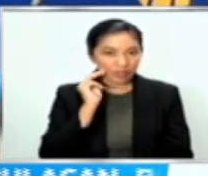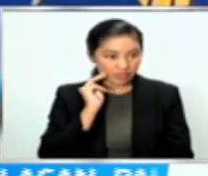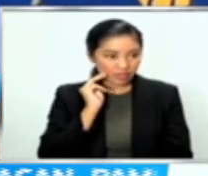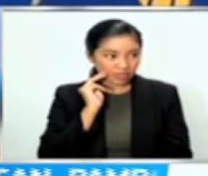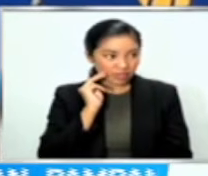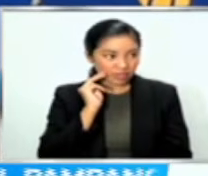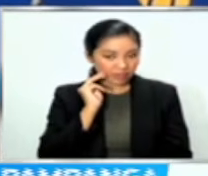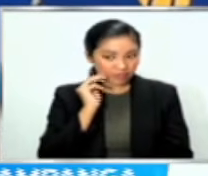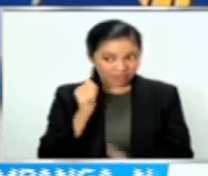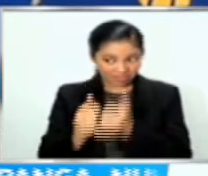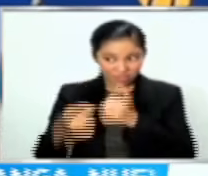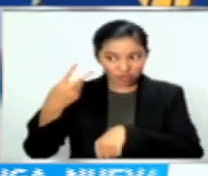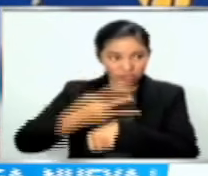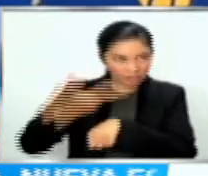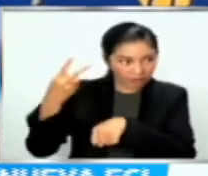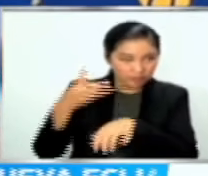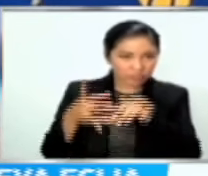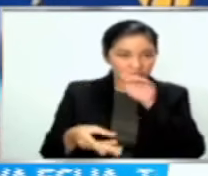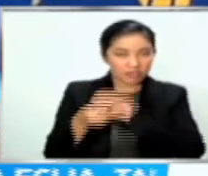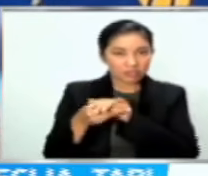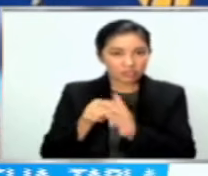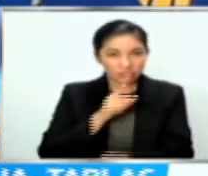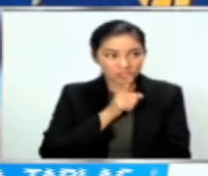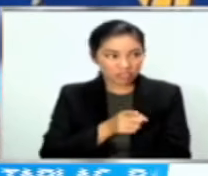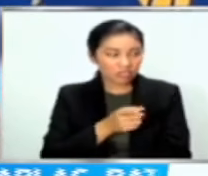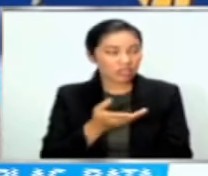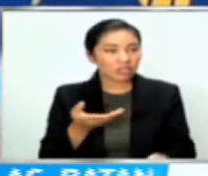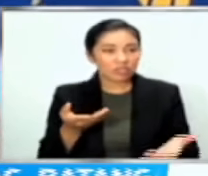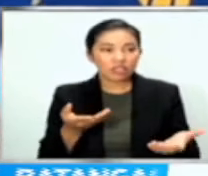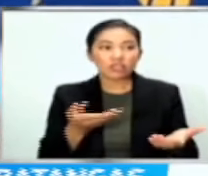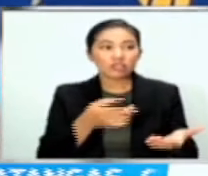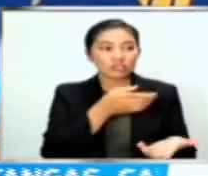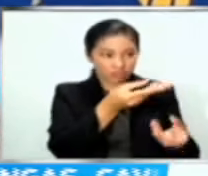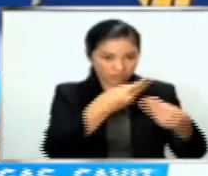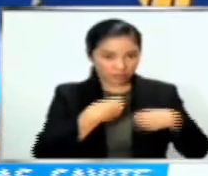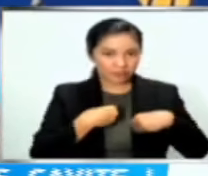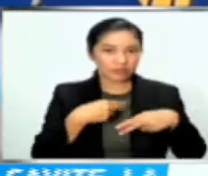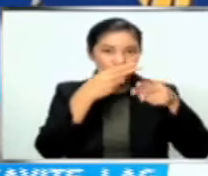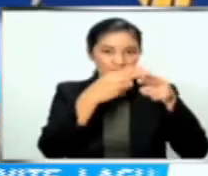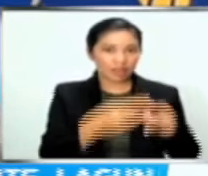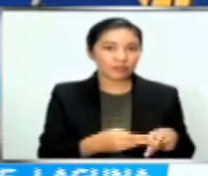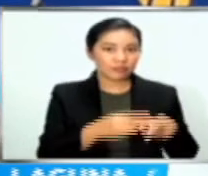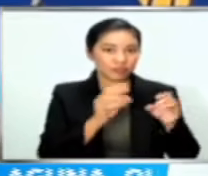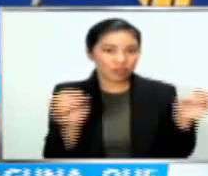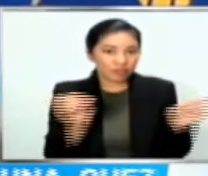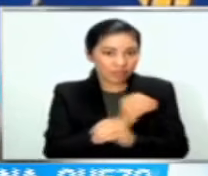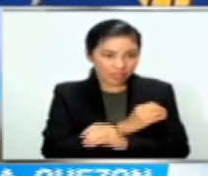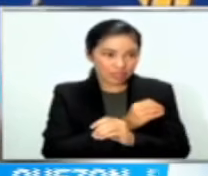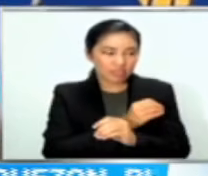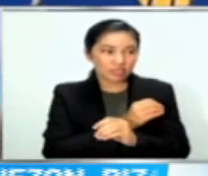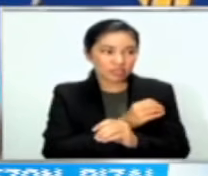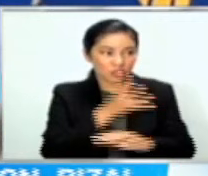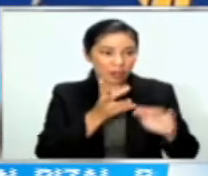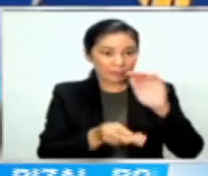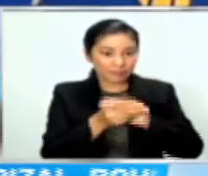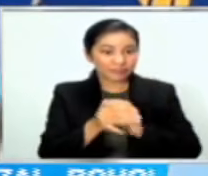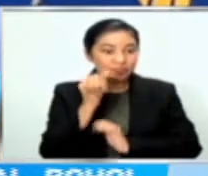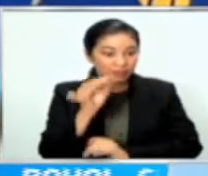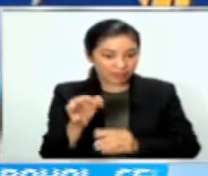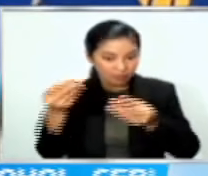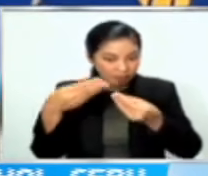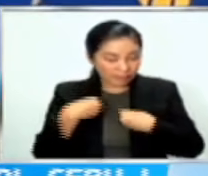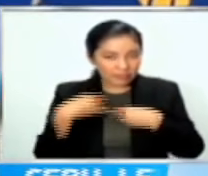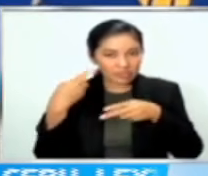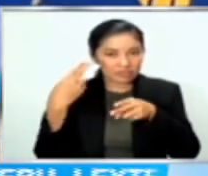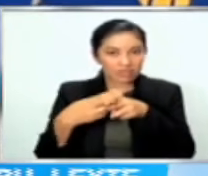corrupt. Ilista mo yung mga tao at opisina. At dapat nilista mo na yun at ibigay mo sa